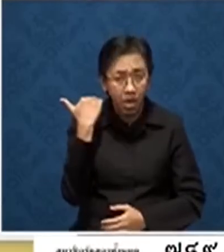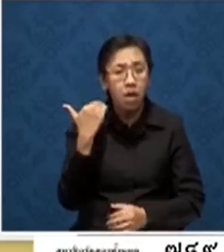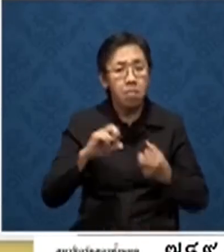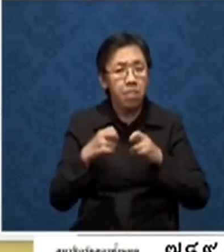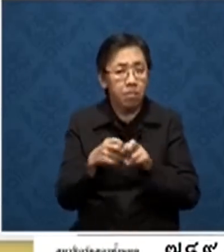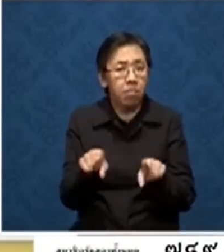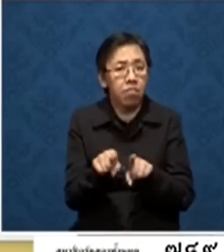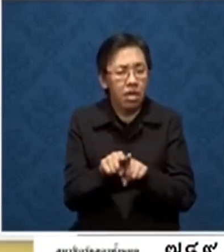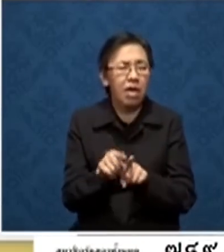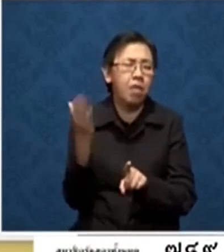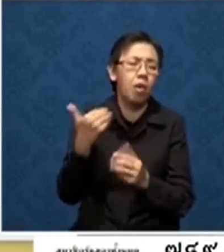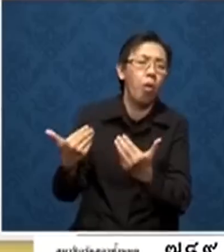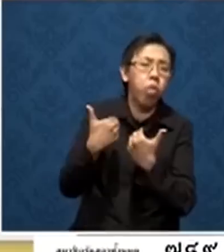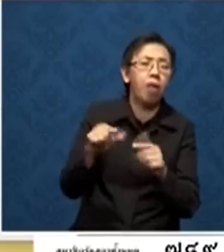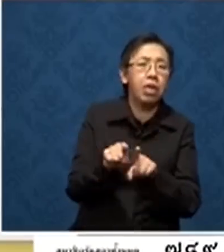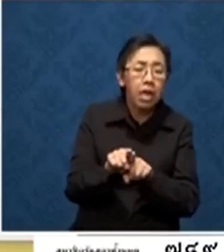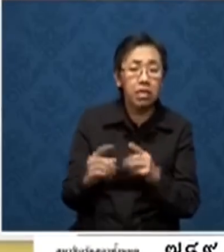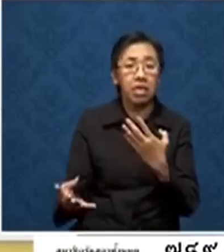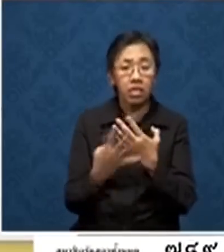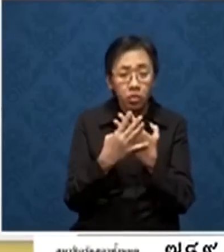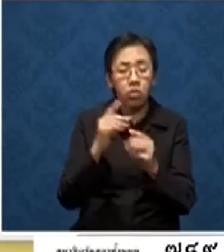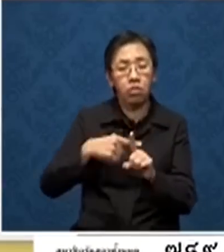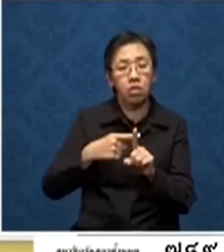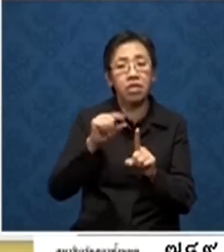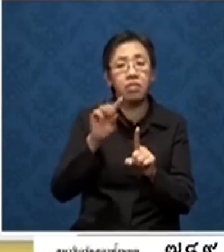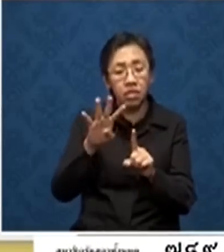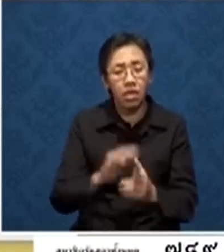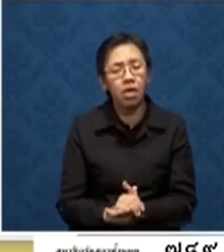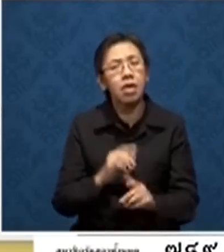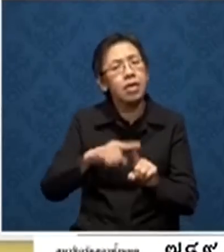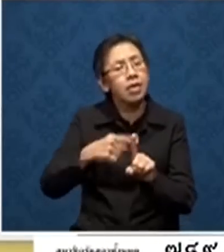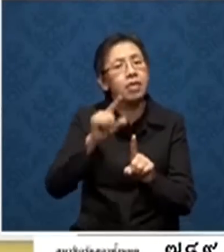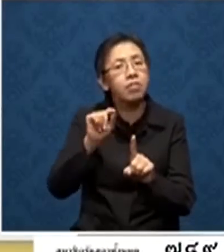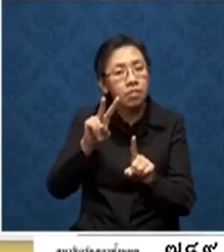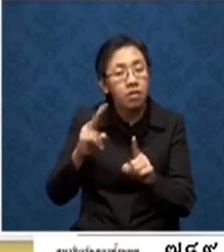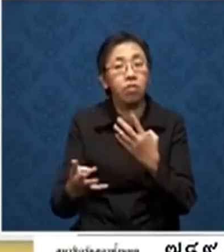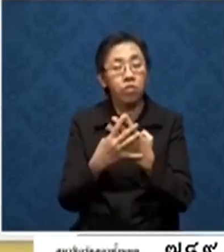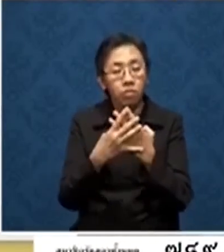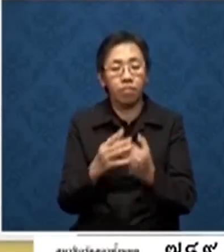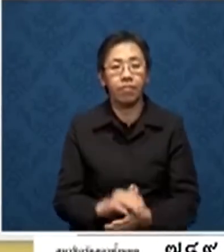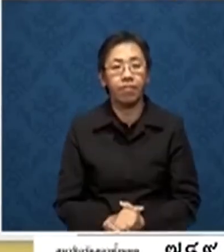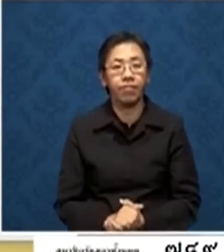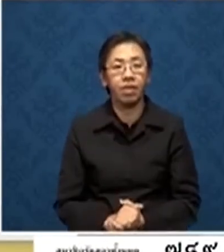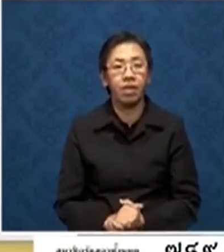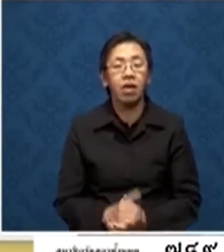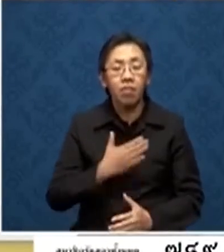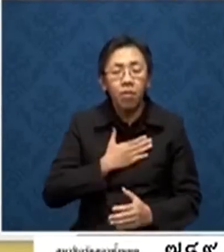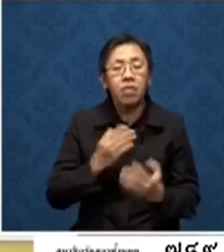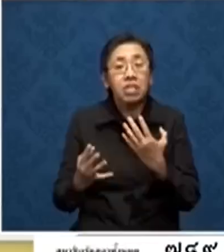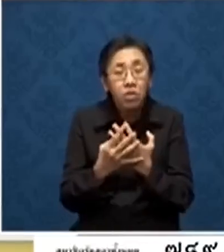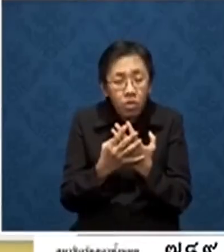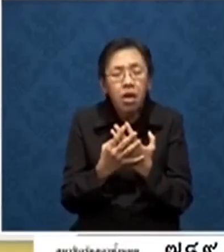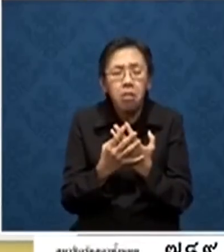ครับผมก็ติดคุก 24เดือน22เดือนครับ 22เดือน 7วันผมเรียน